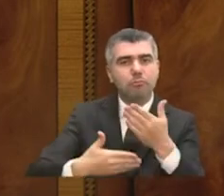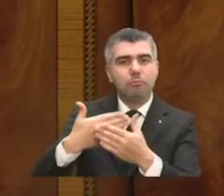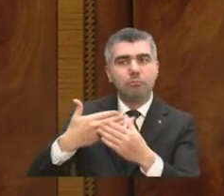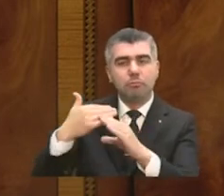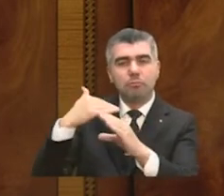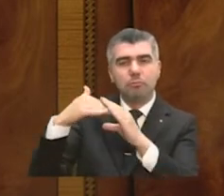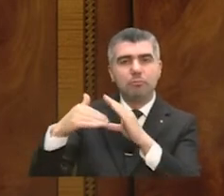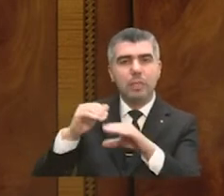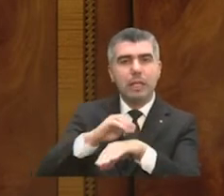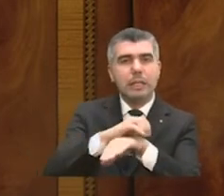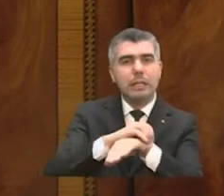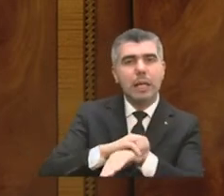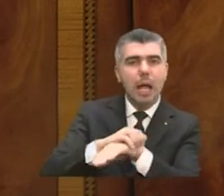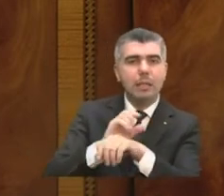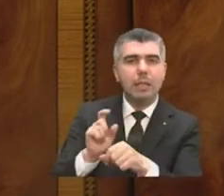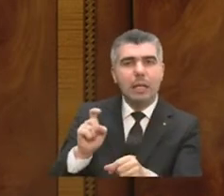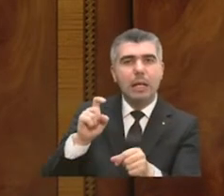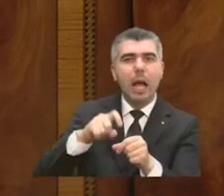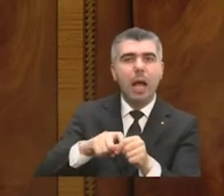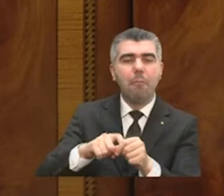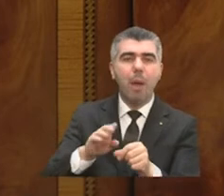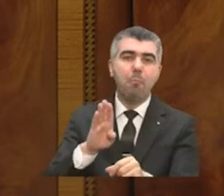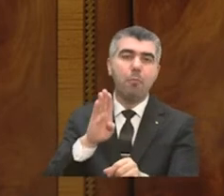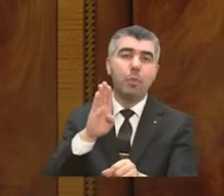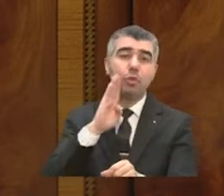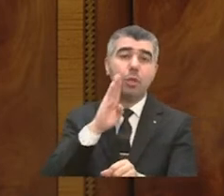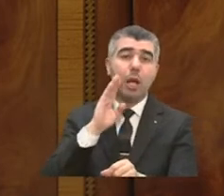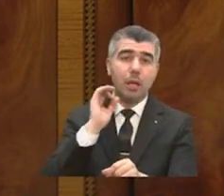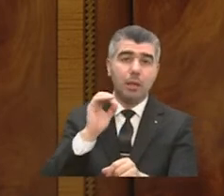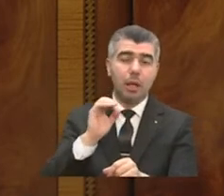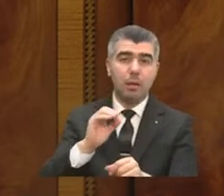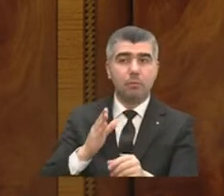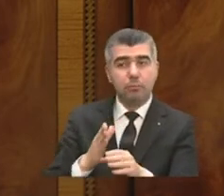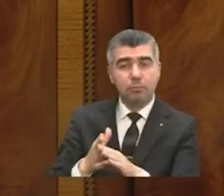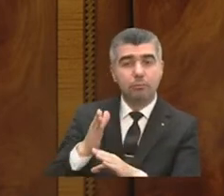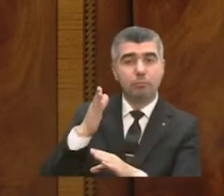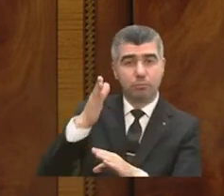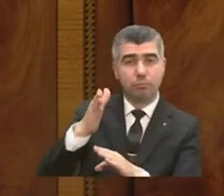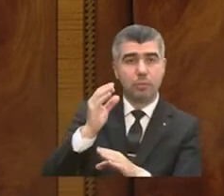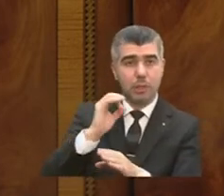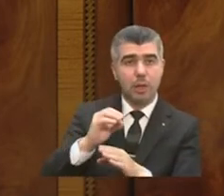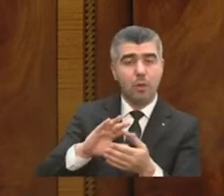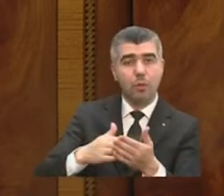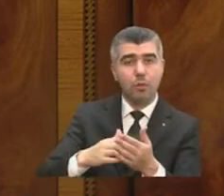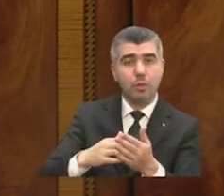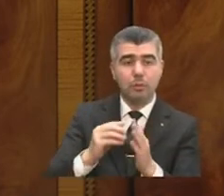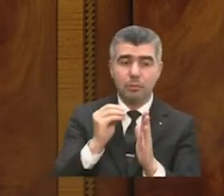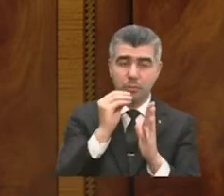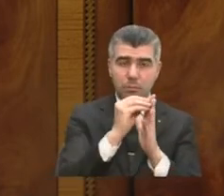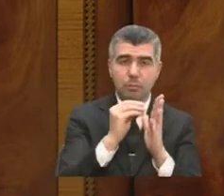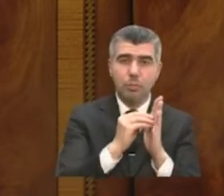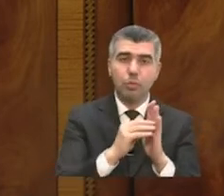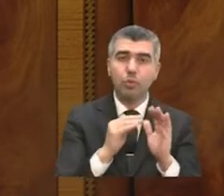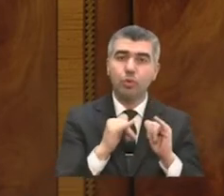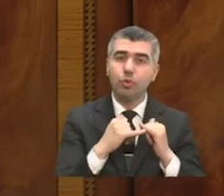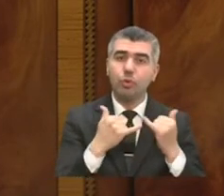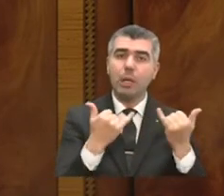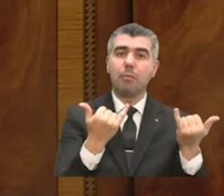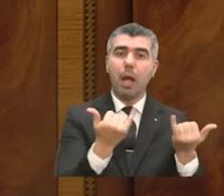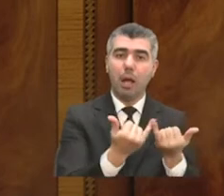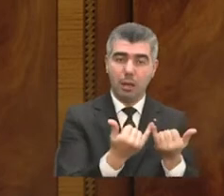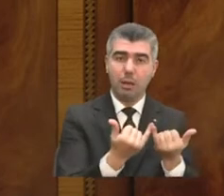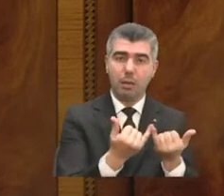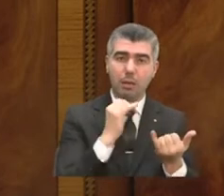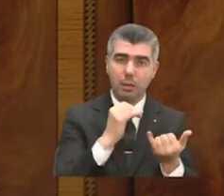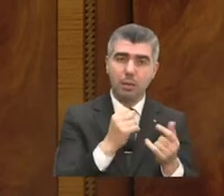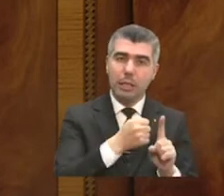manœuvres. Également à travers la lettre qui a été adressée à Bruxelles contre